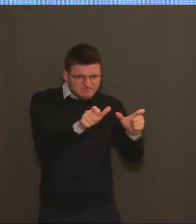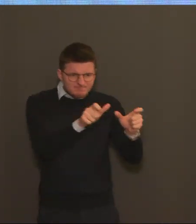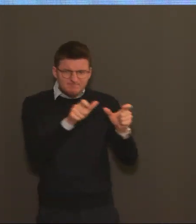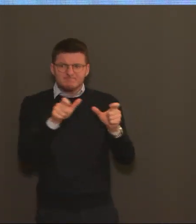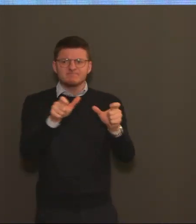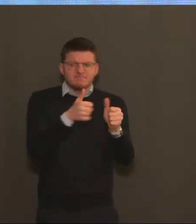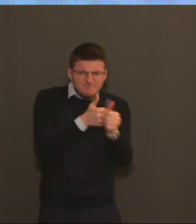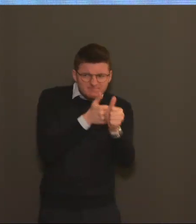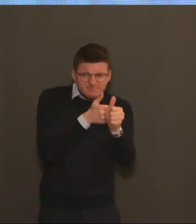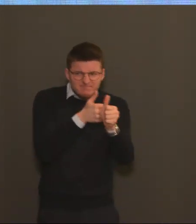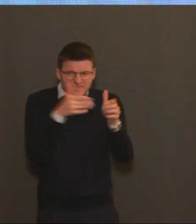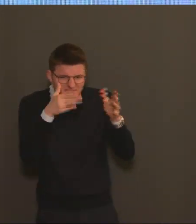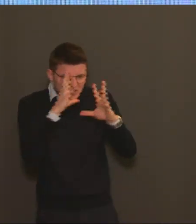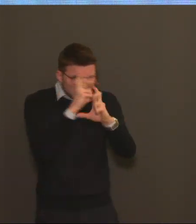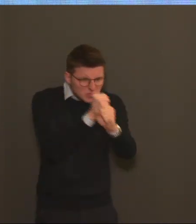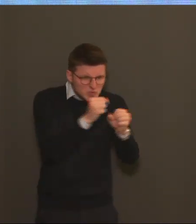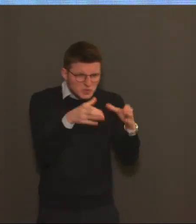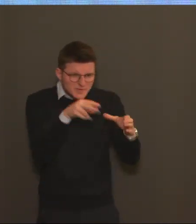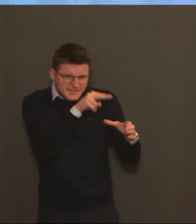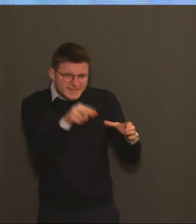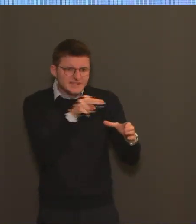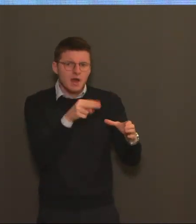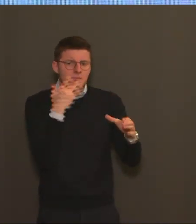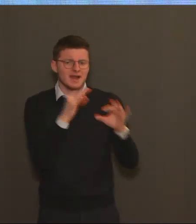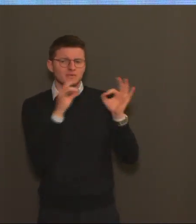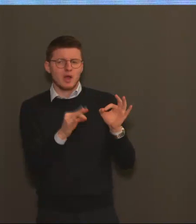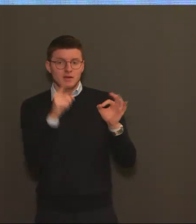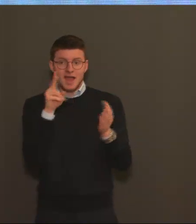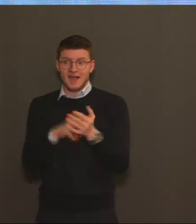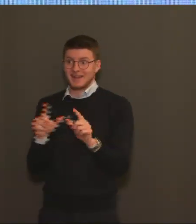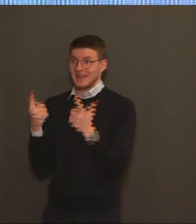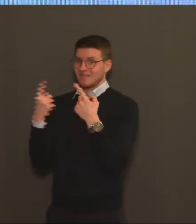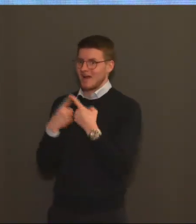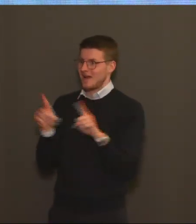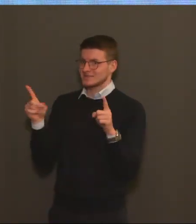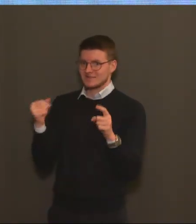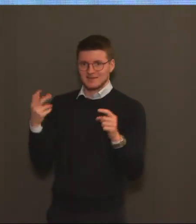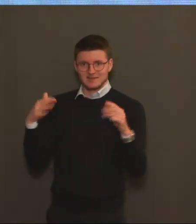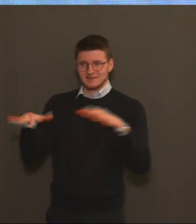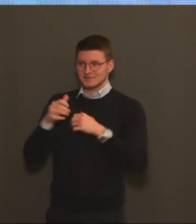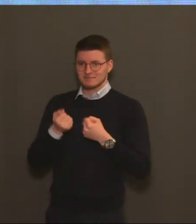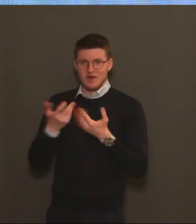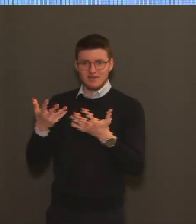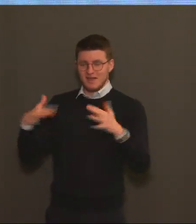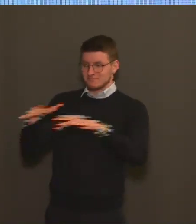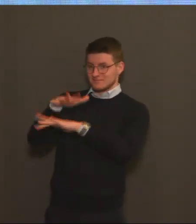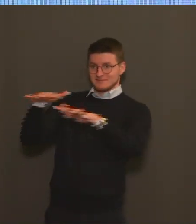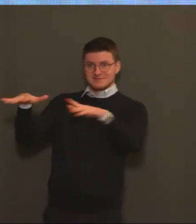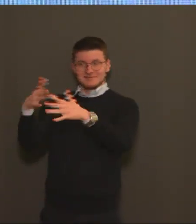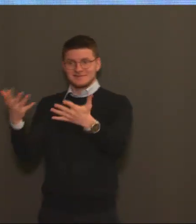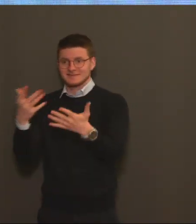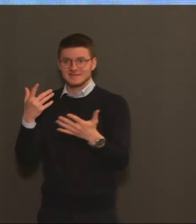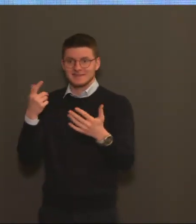puntjes opgevolgd. In real life kunnen er een aantal zaken misgaan met de distributie van het vaccin, met de